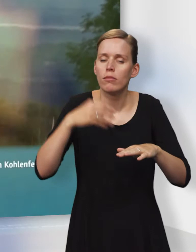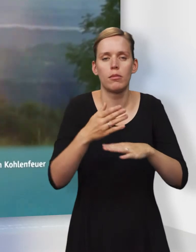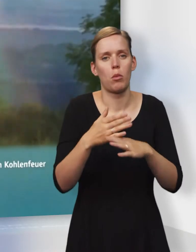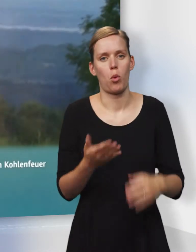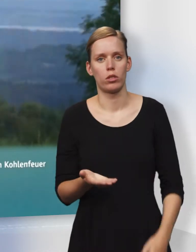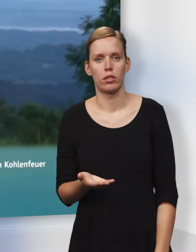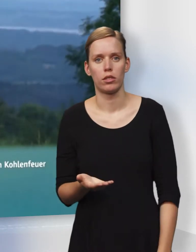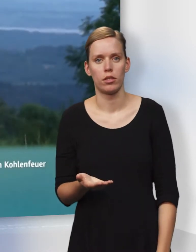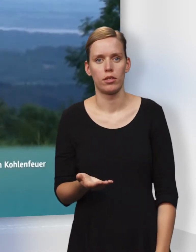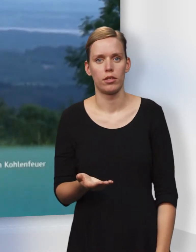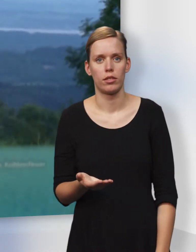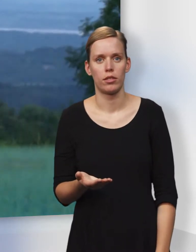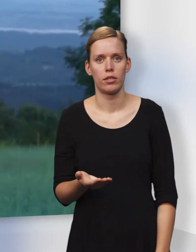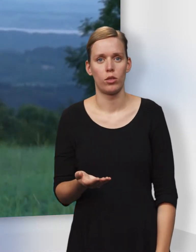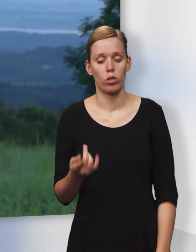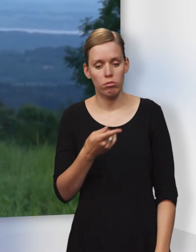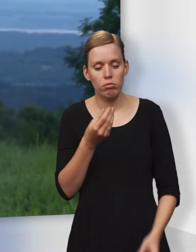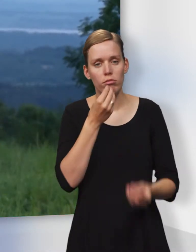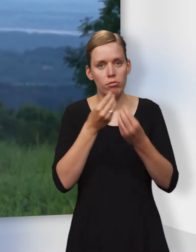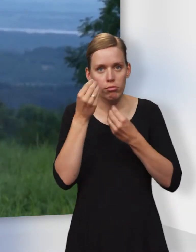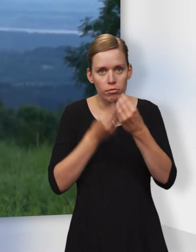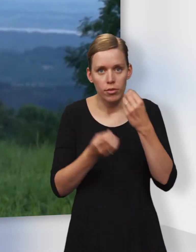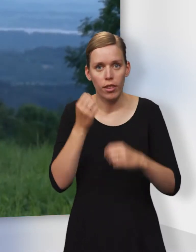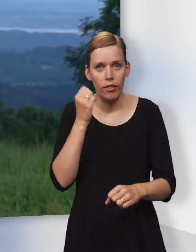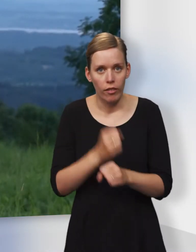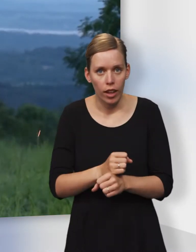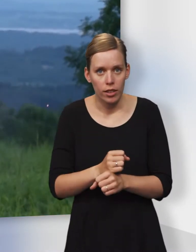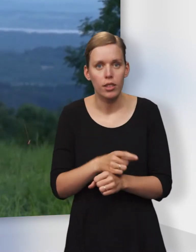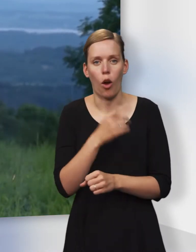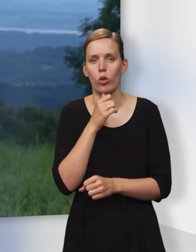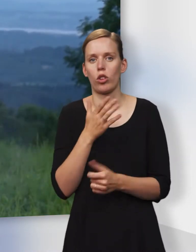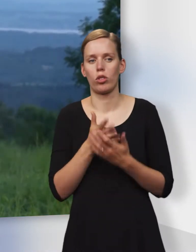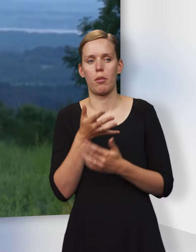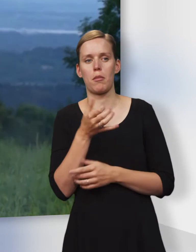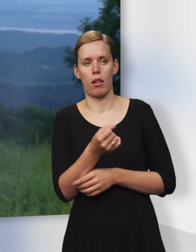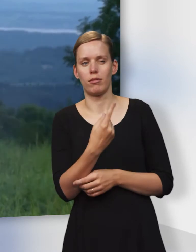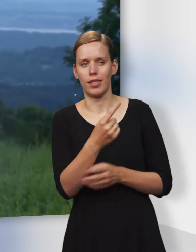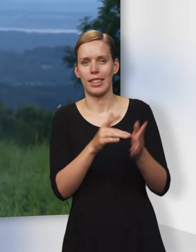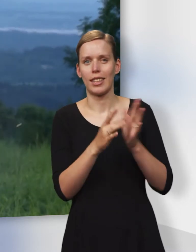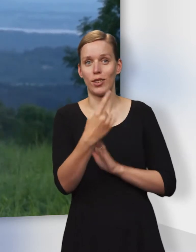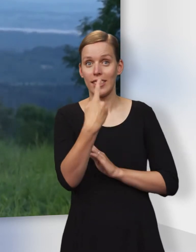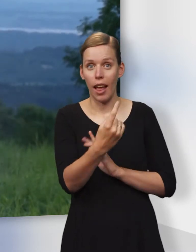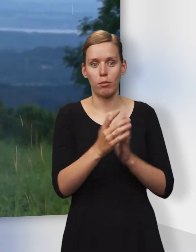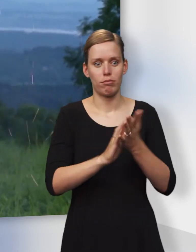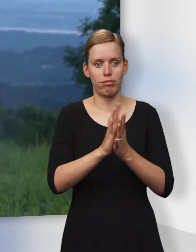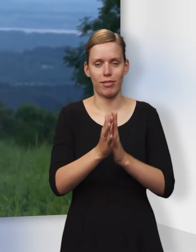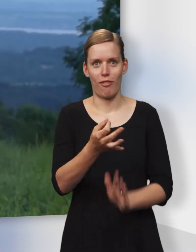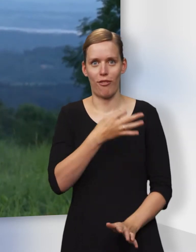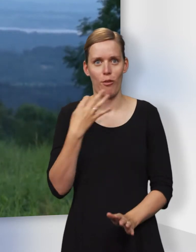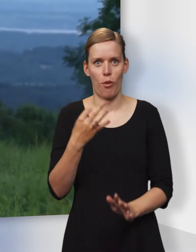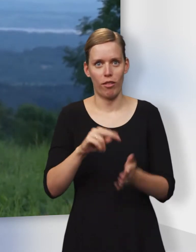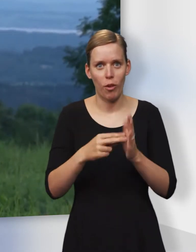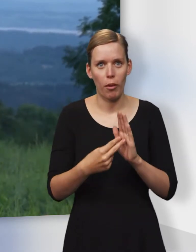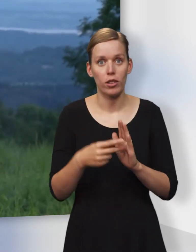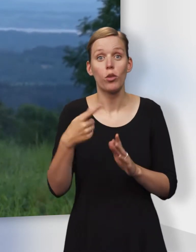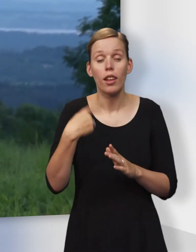Und als sie gut gegessen hatten und schon längst erkannt hatten, dass sie Jesus selbst dieses Lagerfeuer zu verdanken haben, da kommt